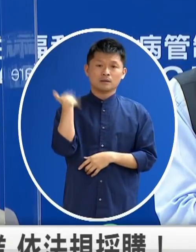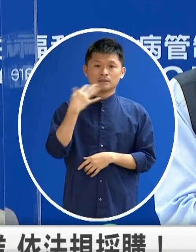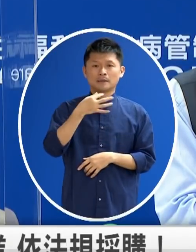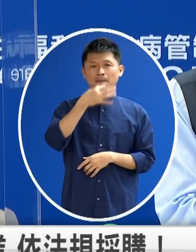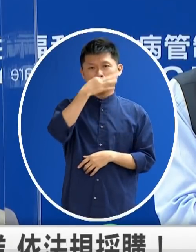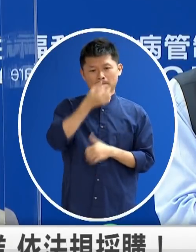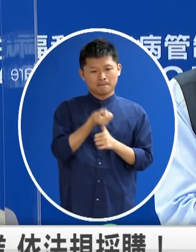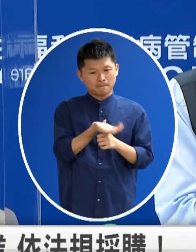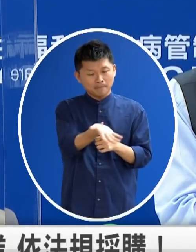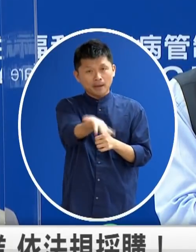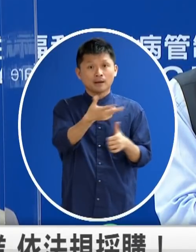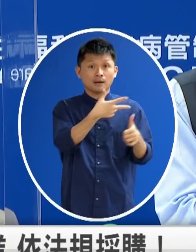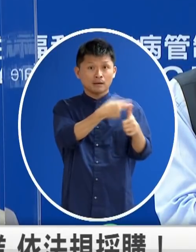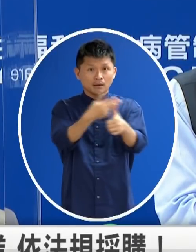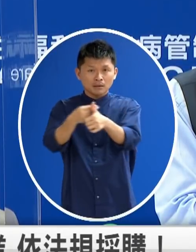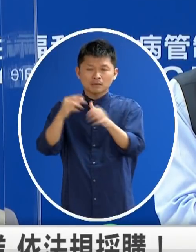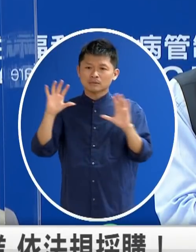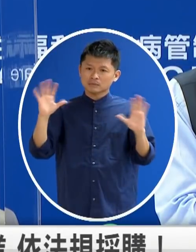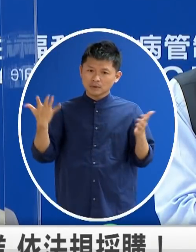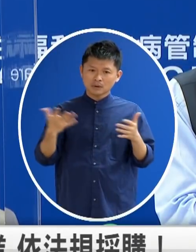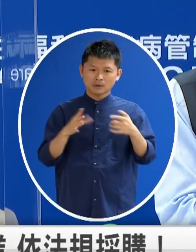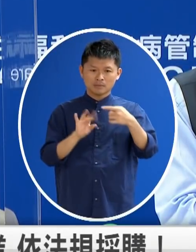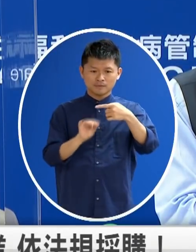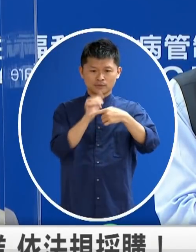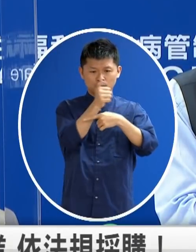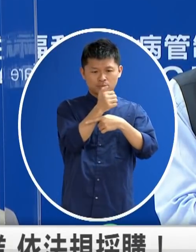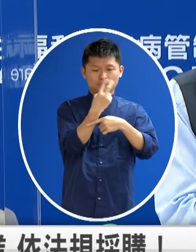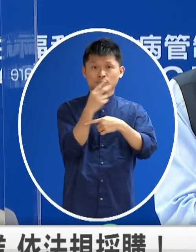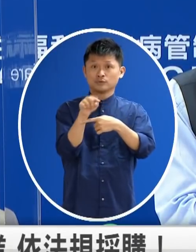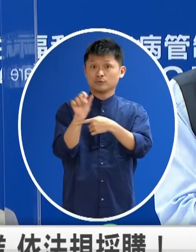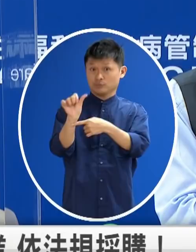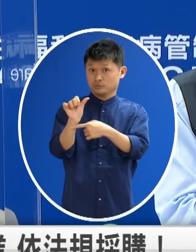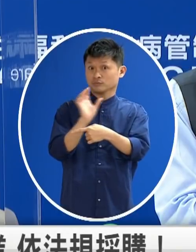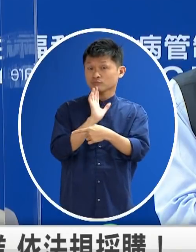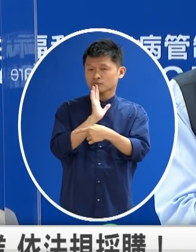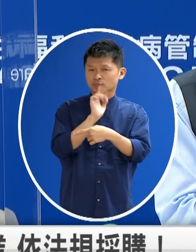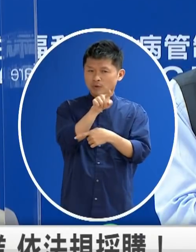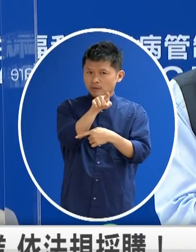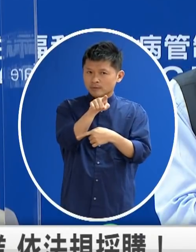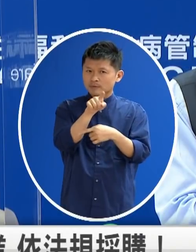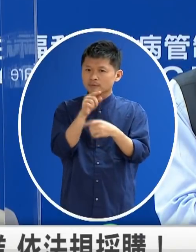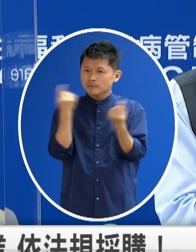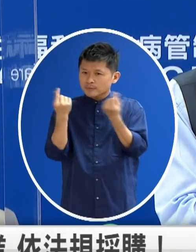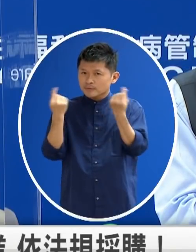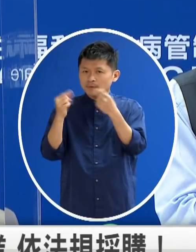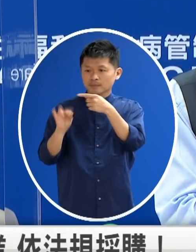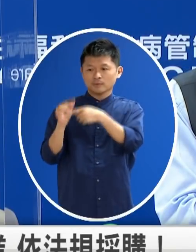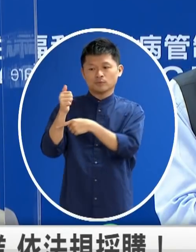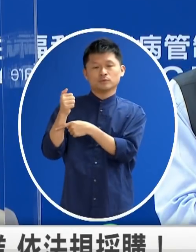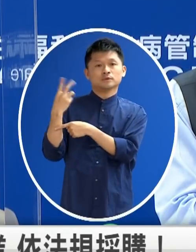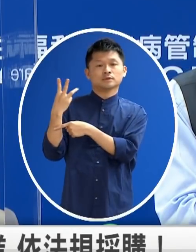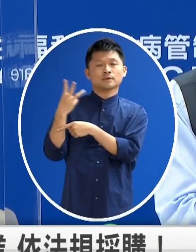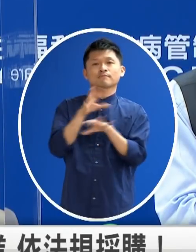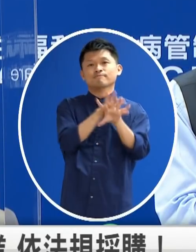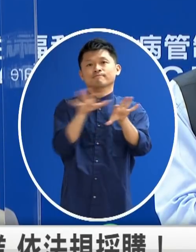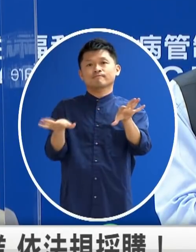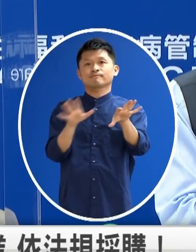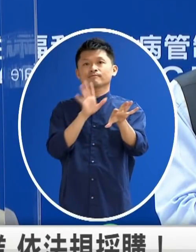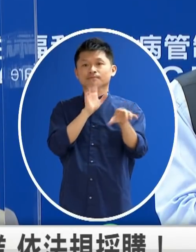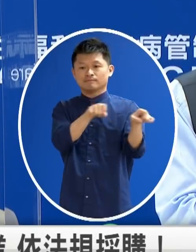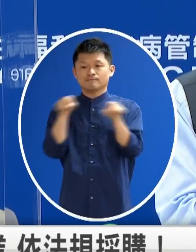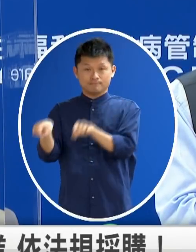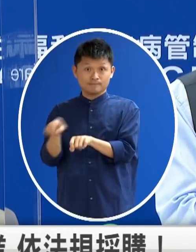候，接种率大概是52.5%。那所以我们抓一个53是照着流感那样打，但是这